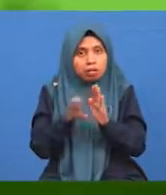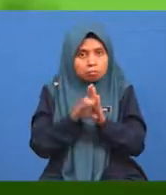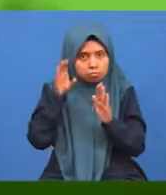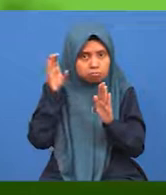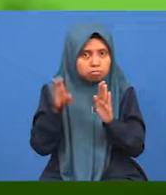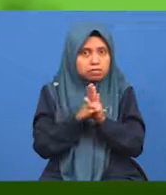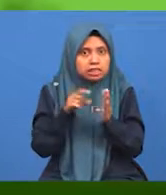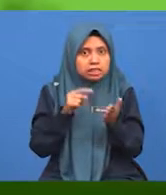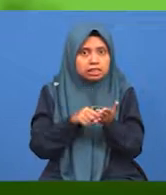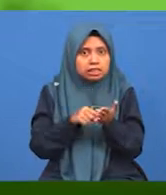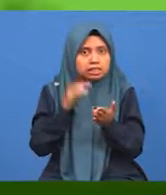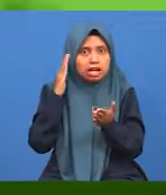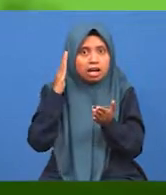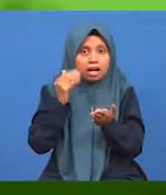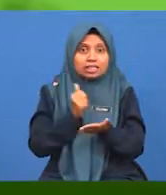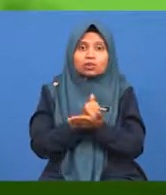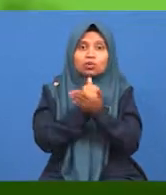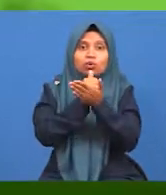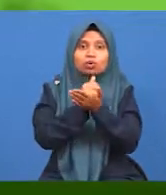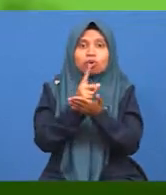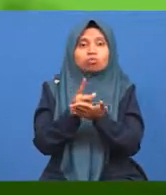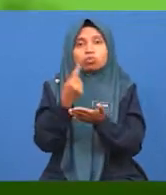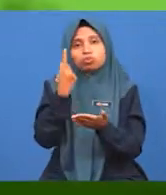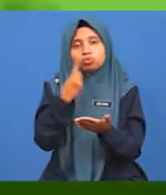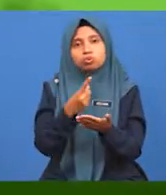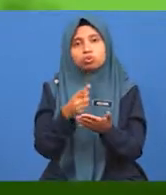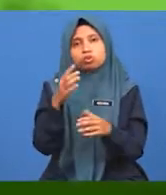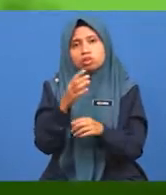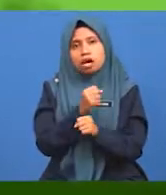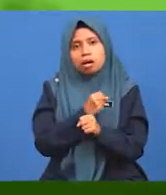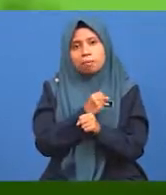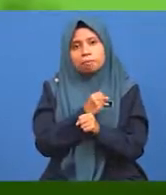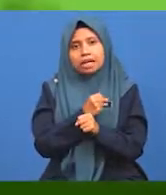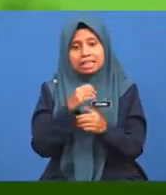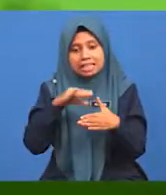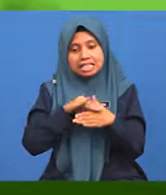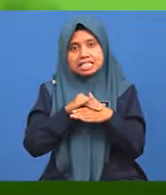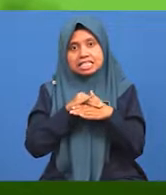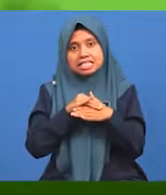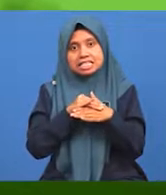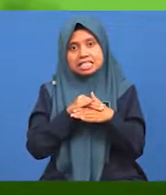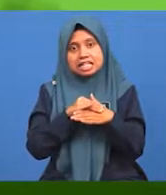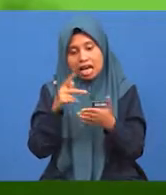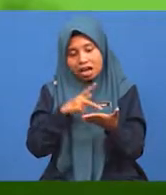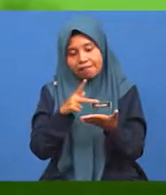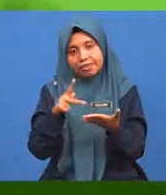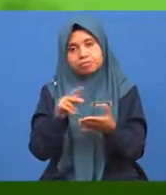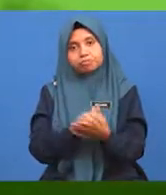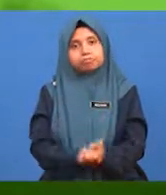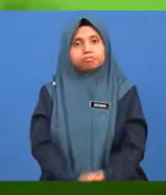Gambar-gambar ini akan membantu kamu untuk mendapatkan isi-isi karangan.